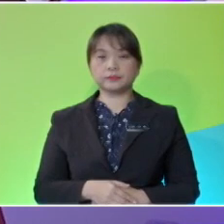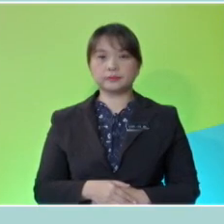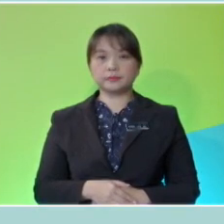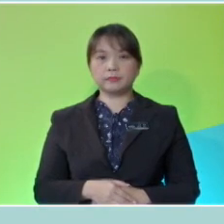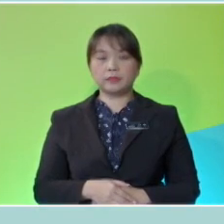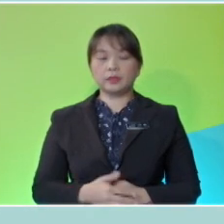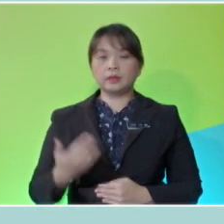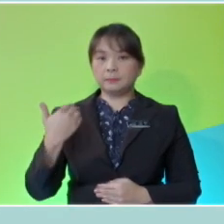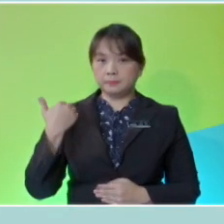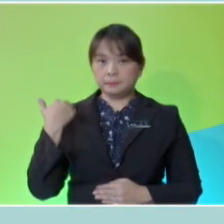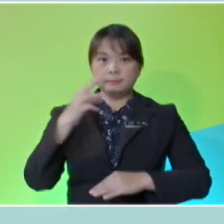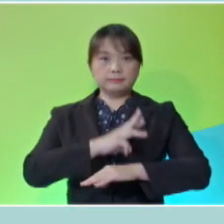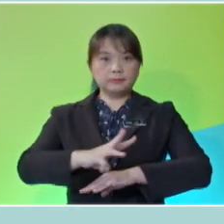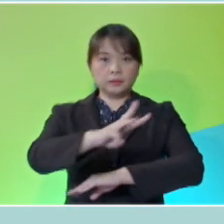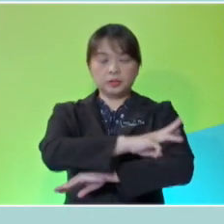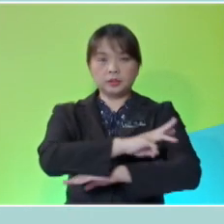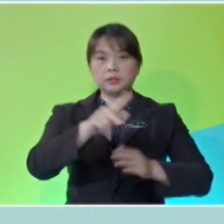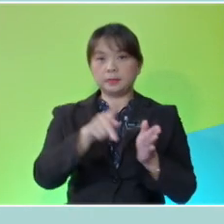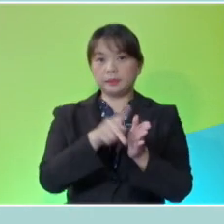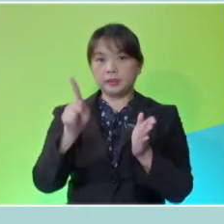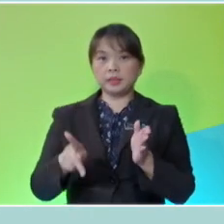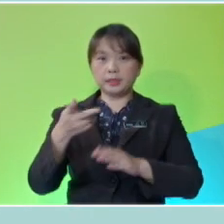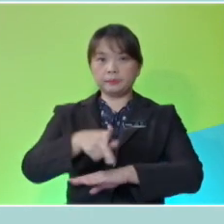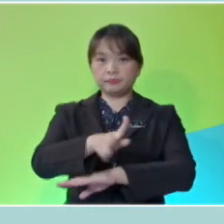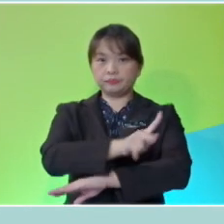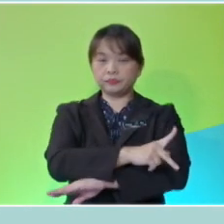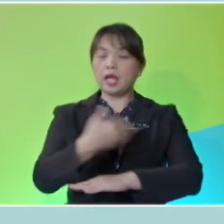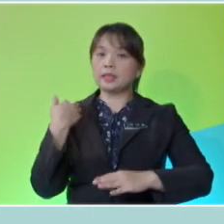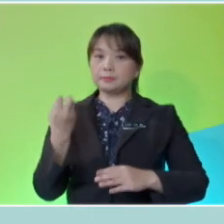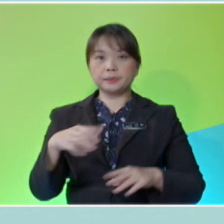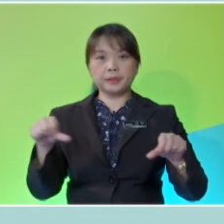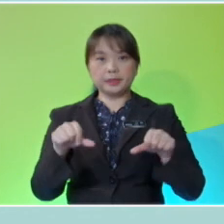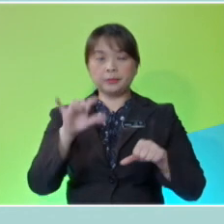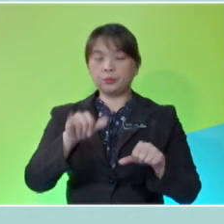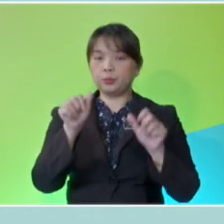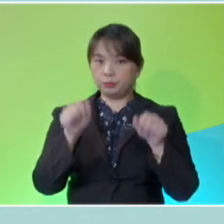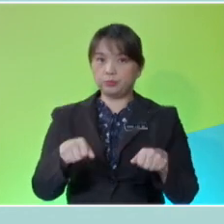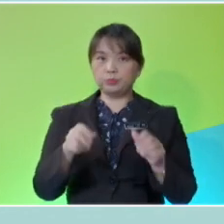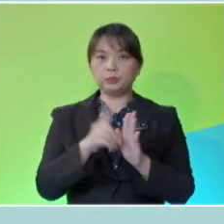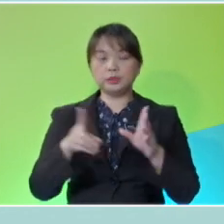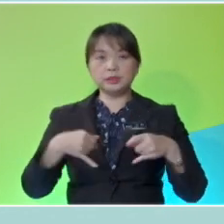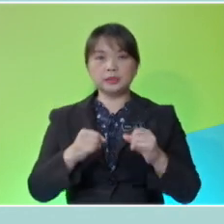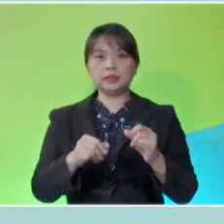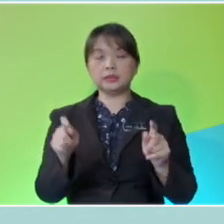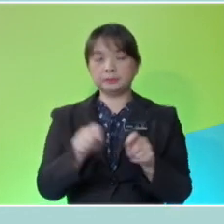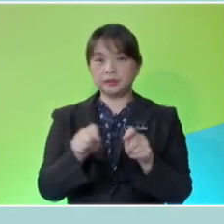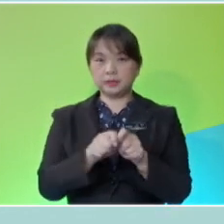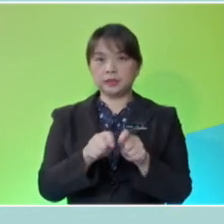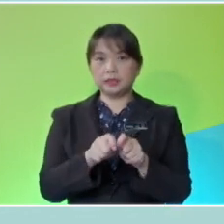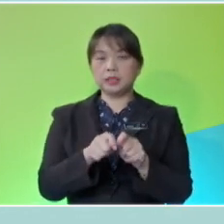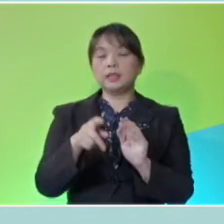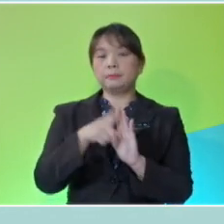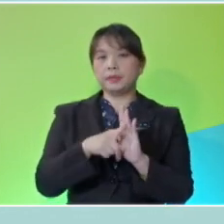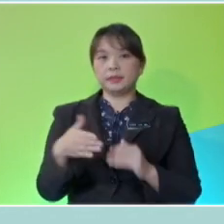itu kita ada juga kawasan pinggir pantai di mana terdapat beberapa yang dapat dijalankan seperti perikanan pelabuhan dan juga